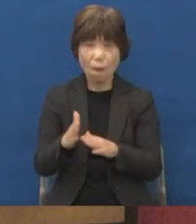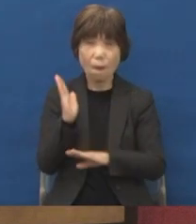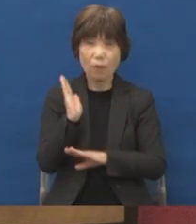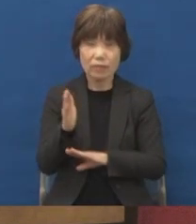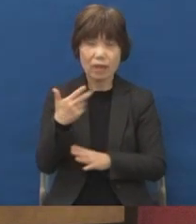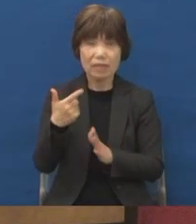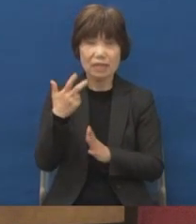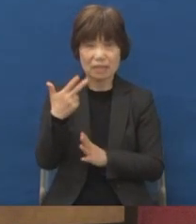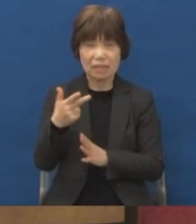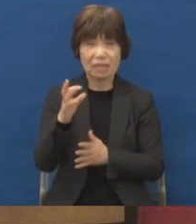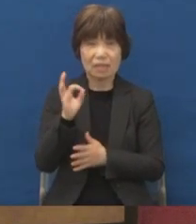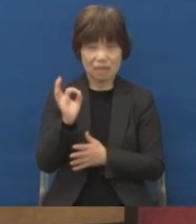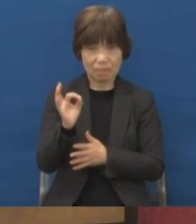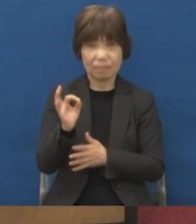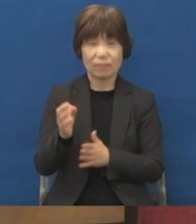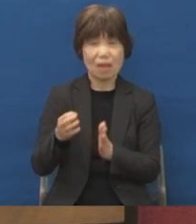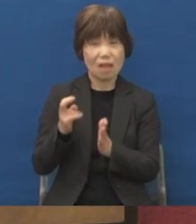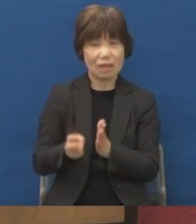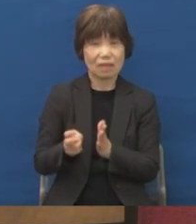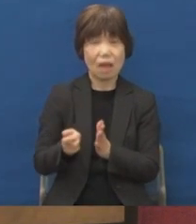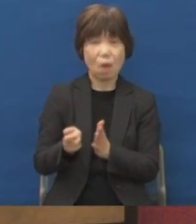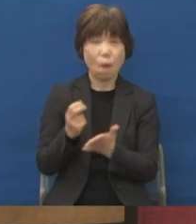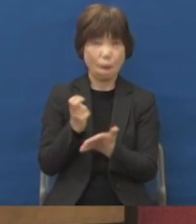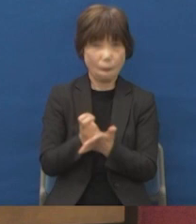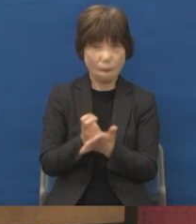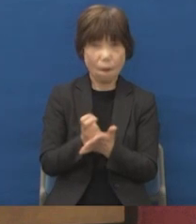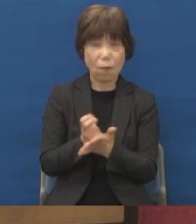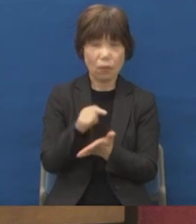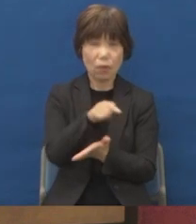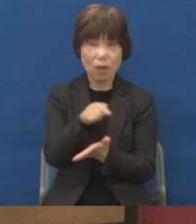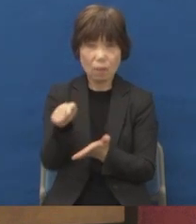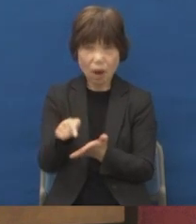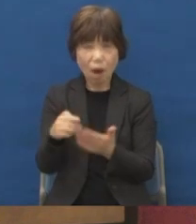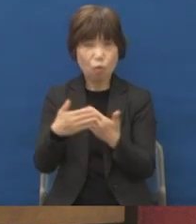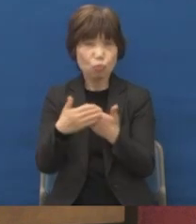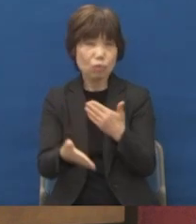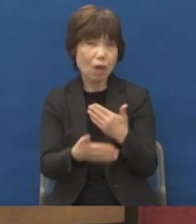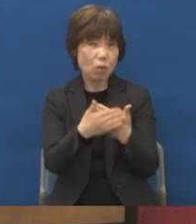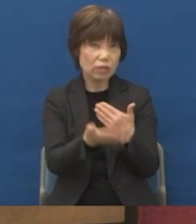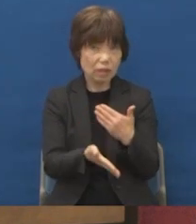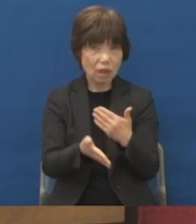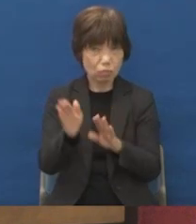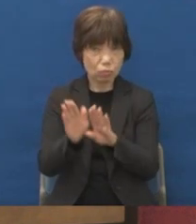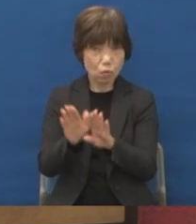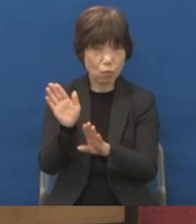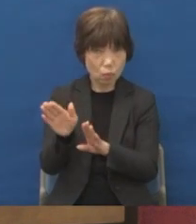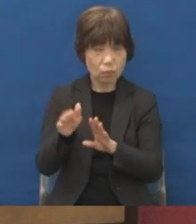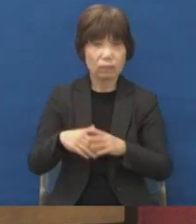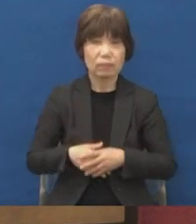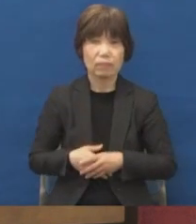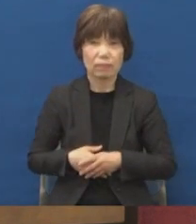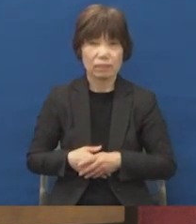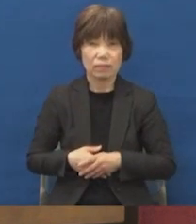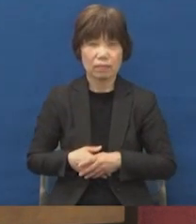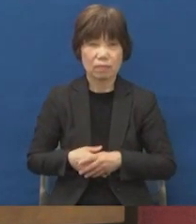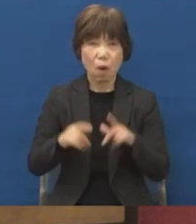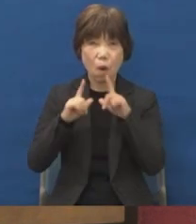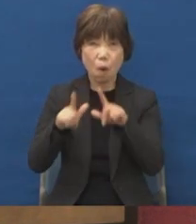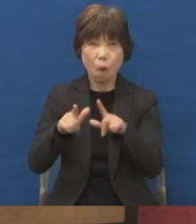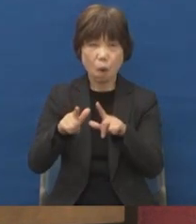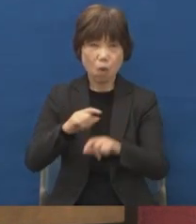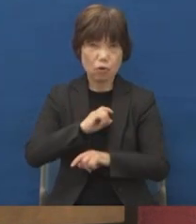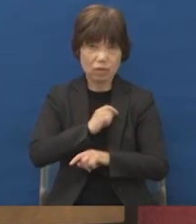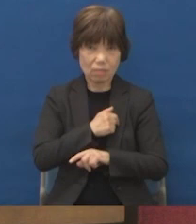の改正を求める意見書にはそれらが抜け落ちています。報告義務不履行